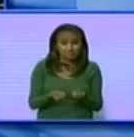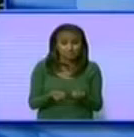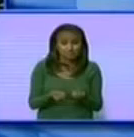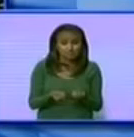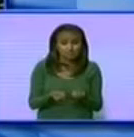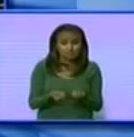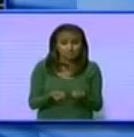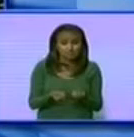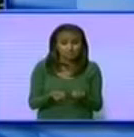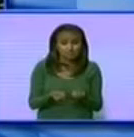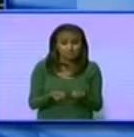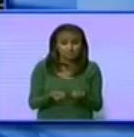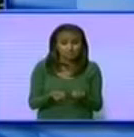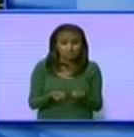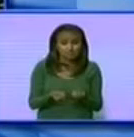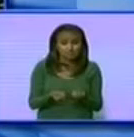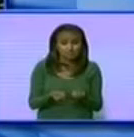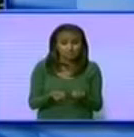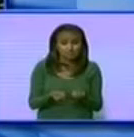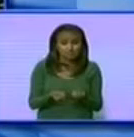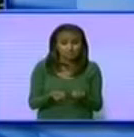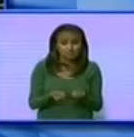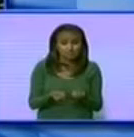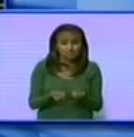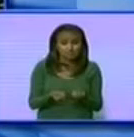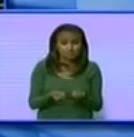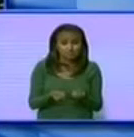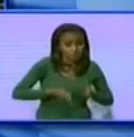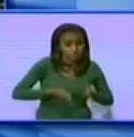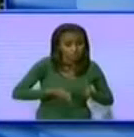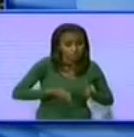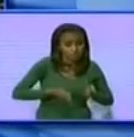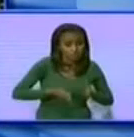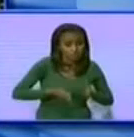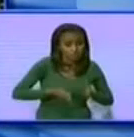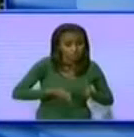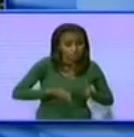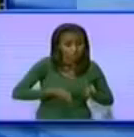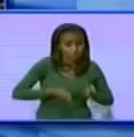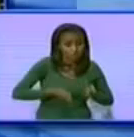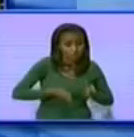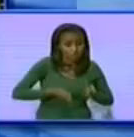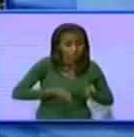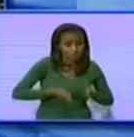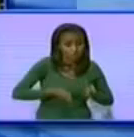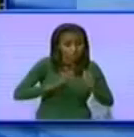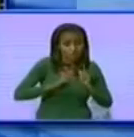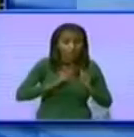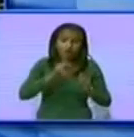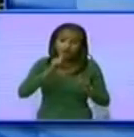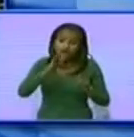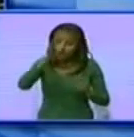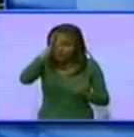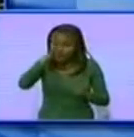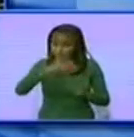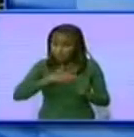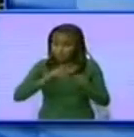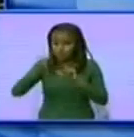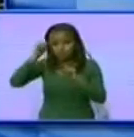ብዙ አብረን ኖረናል ግን አሁን እኔ ትዳር ካስኩ በኋላ ከእናቴ ጋር ነው አብረን ኖረው አባቴ ከወንድሜ ጋር ሌላ ቦታ ነው አብረው